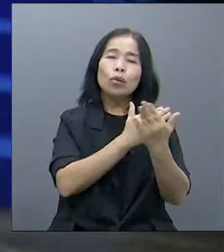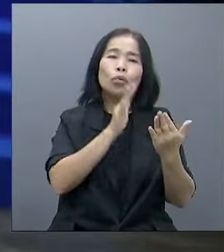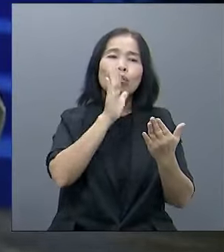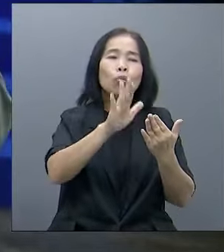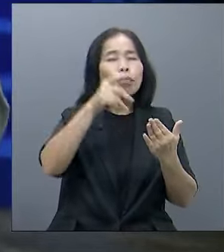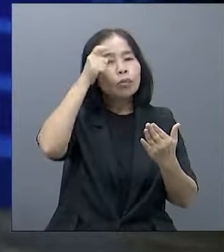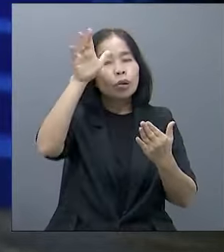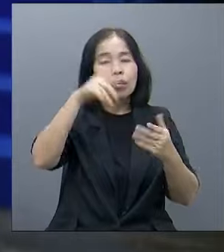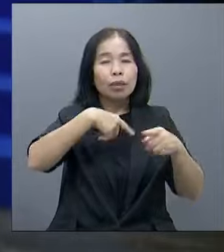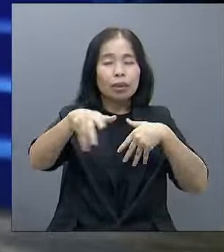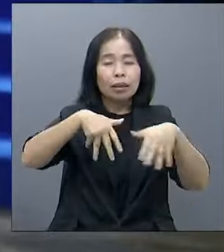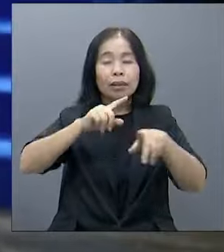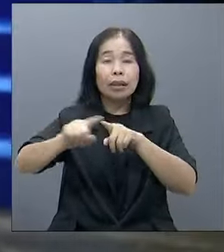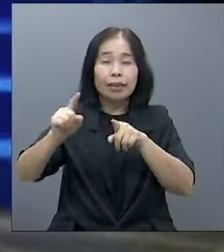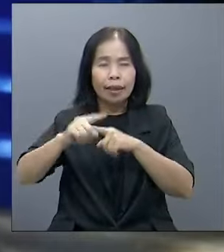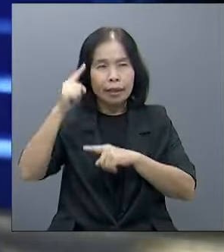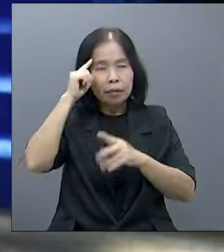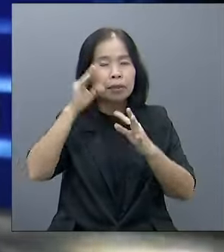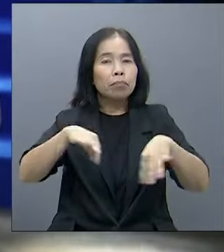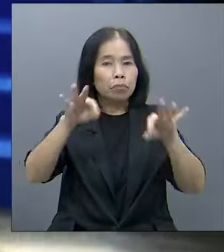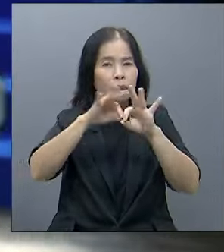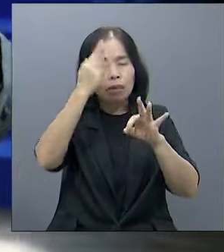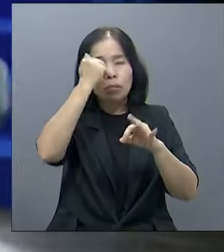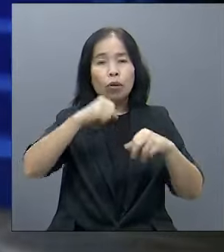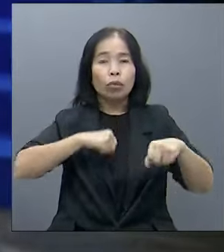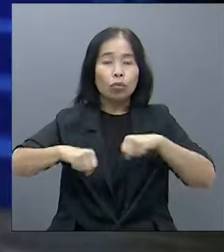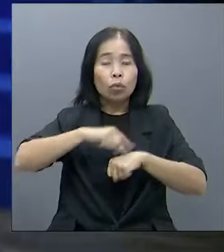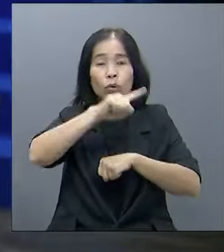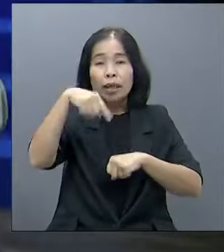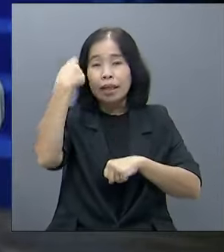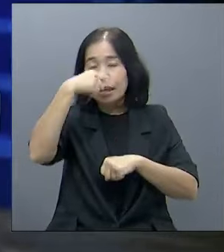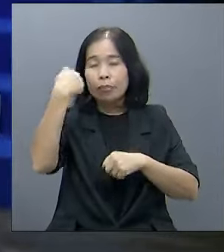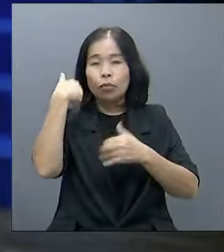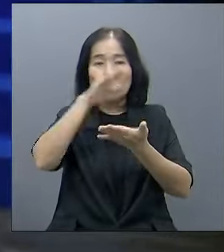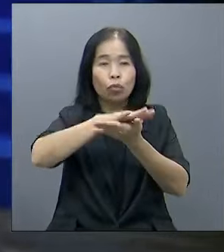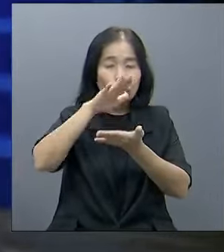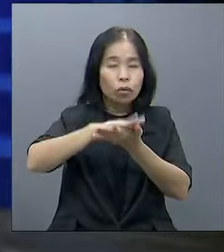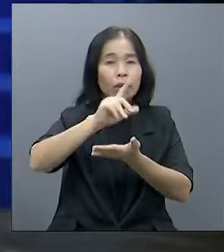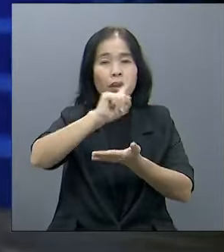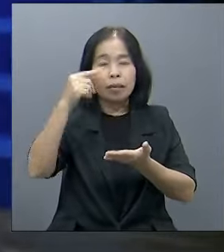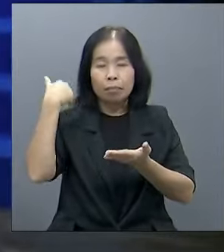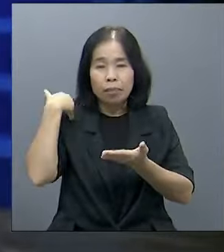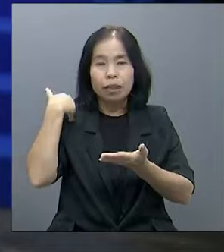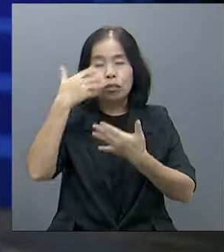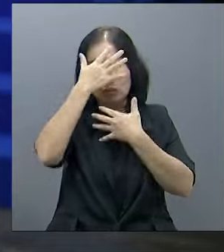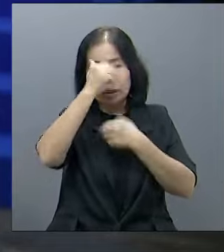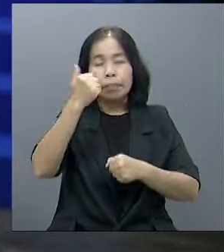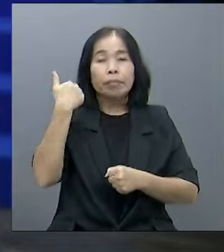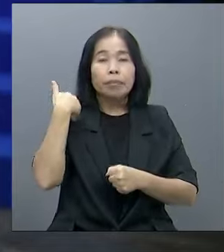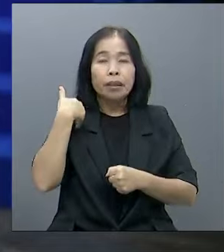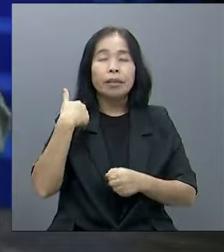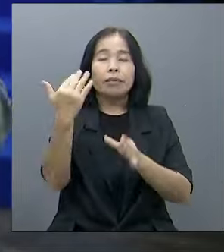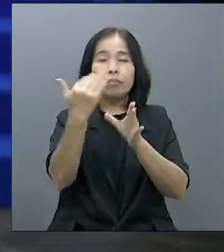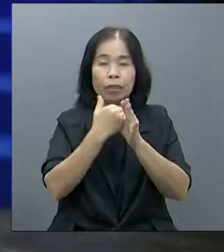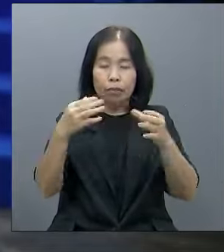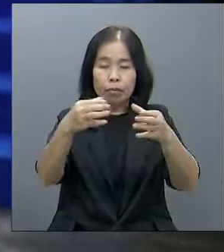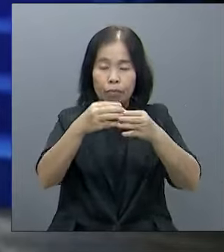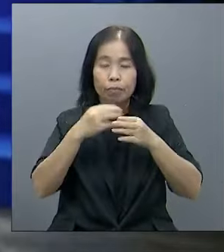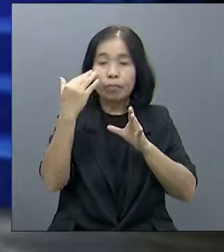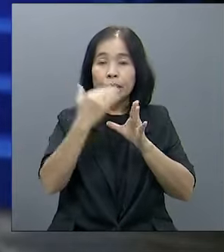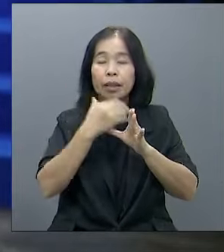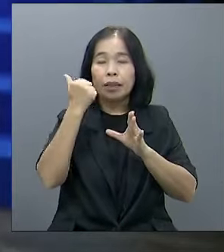ห็นความสำคัญเยาวชนคนไหนกลุ่มไหนโรงเรียนไหนหรือสถานศึกษาไหนนะครับรวมตัวกันมาแล้วเ